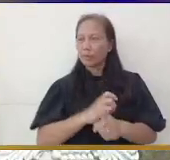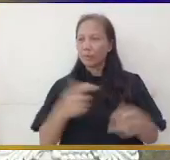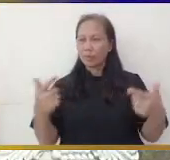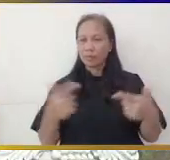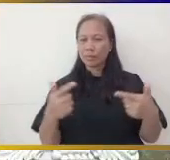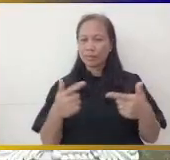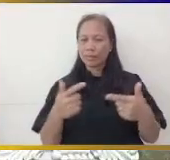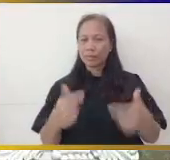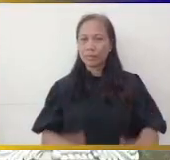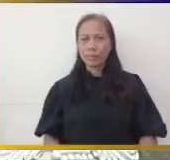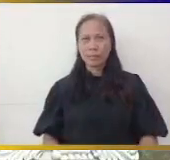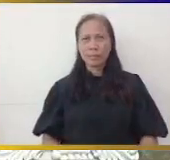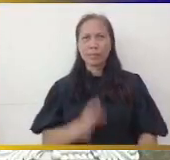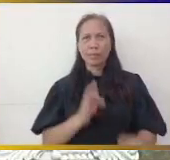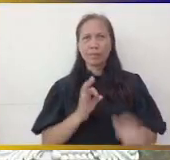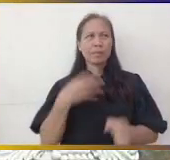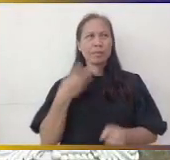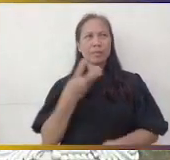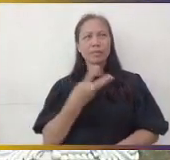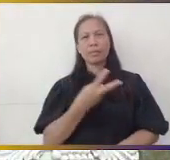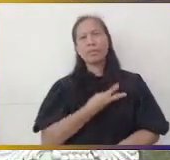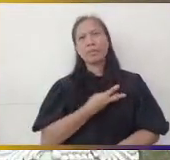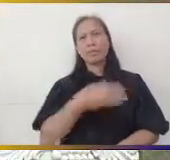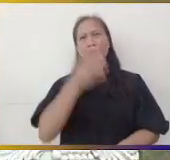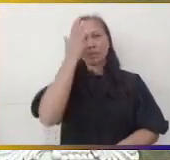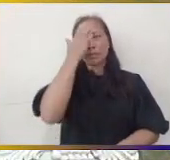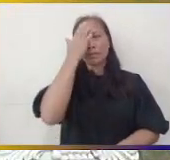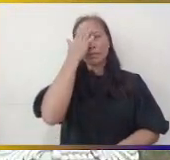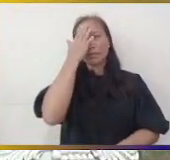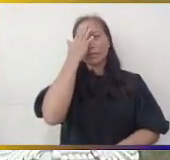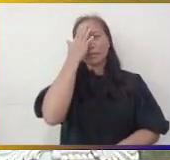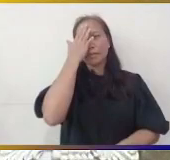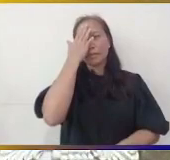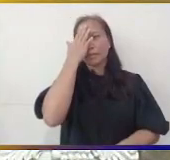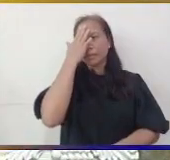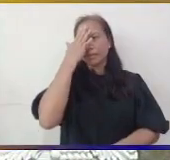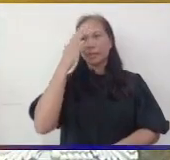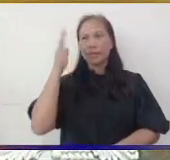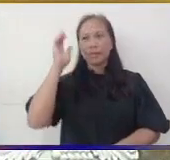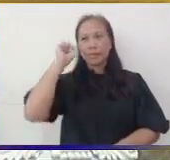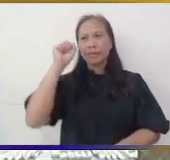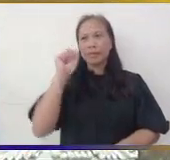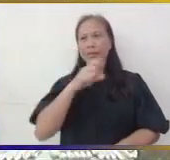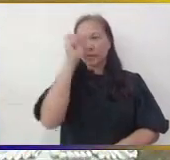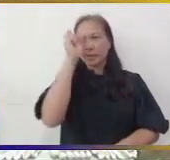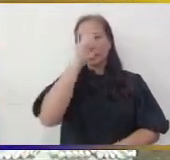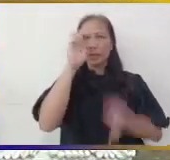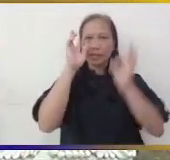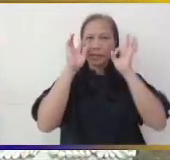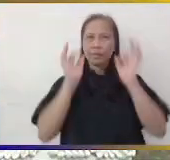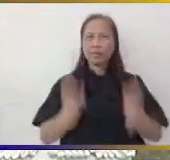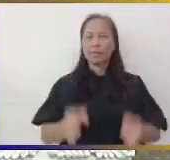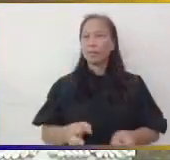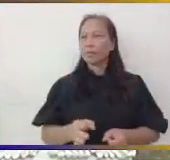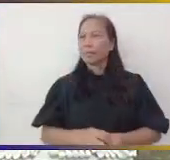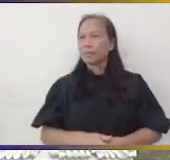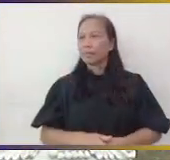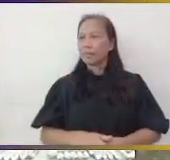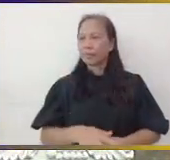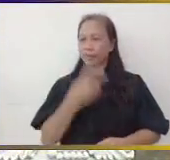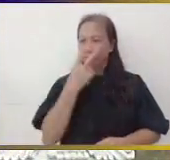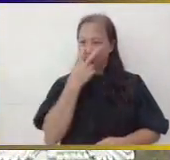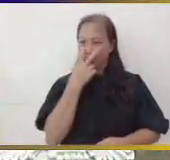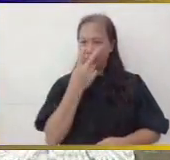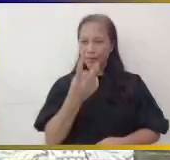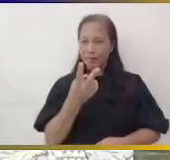kung i-imagine kung kung medyo Familiar kayo sa ganyan mga kapatid ay ah ah matutuwa kayo sa style ng sa